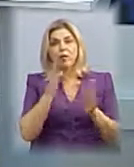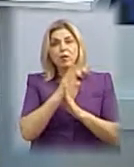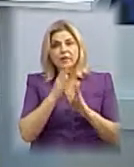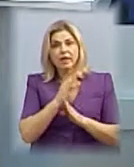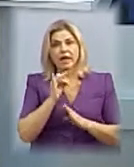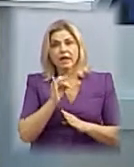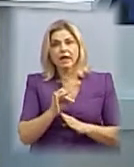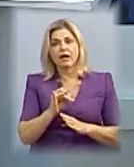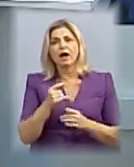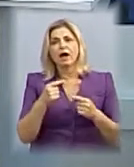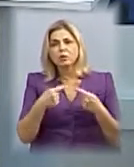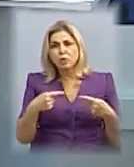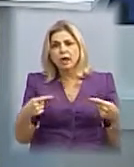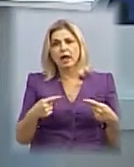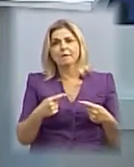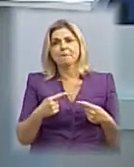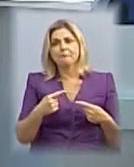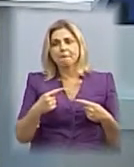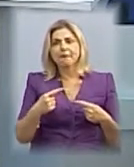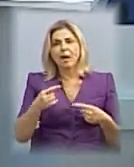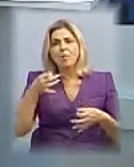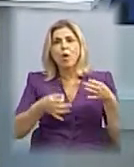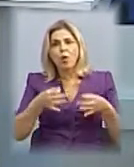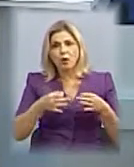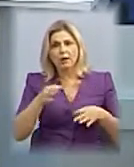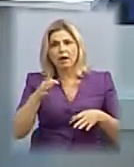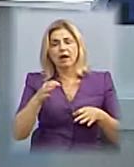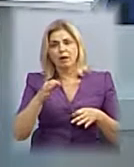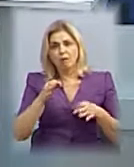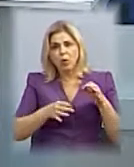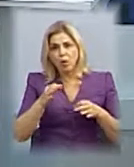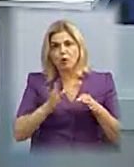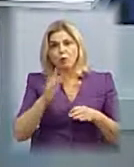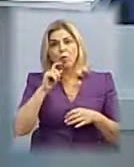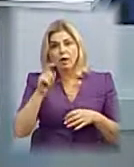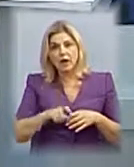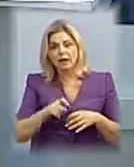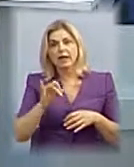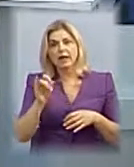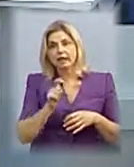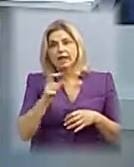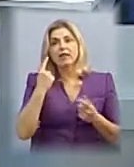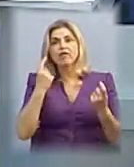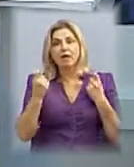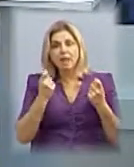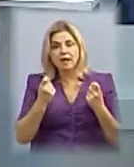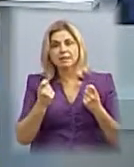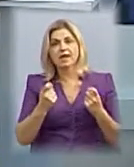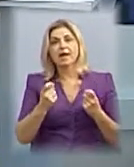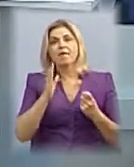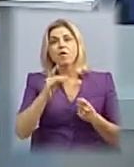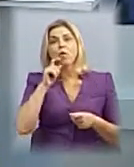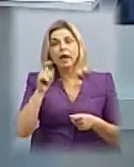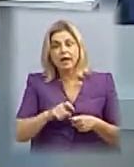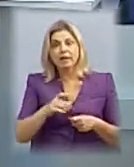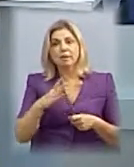та тектонічні будові плит України. Нагадаємо, у липні, згідно з даними Національного управління океану та атмосфери, було